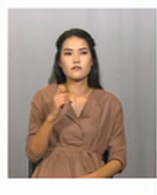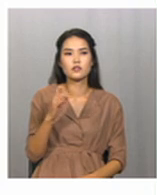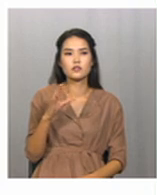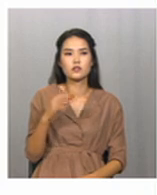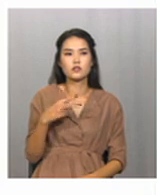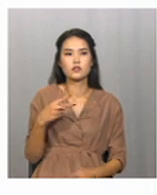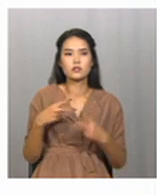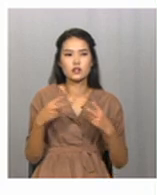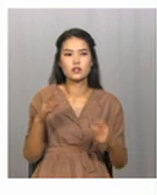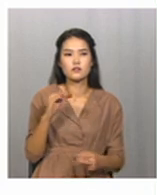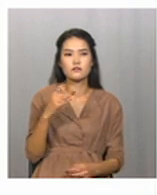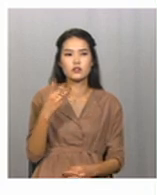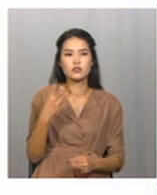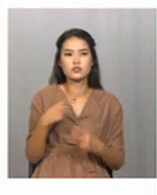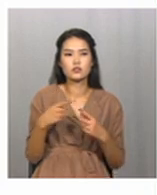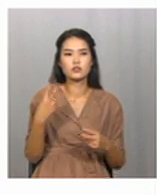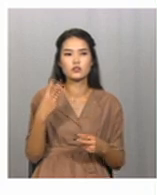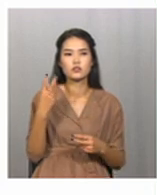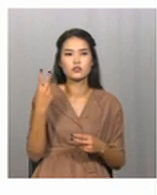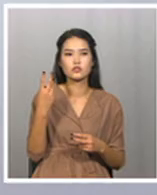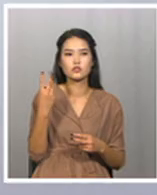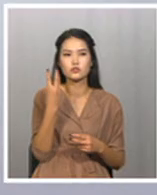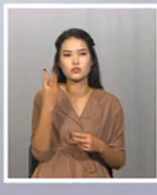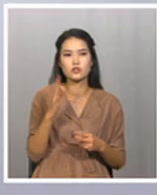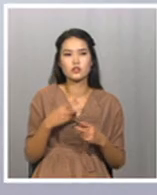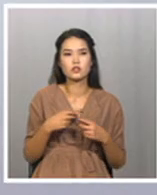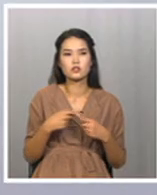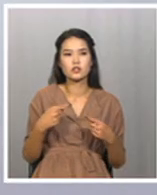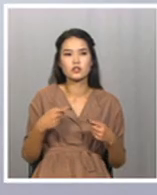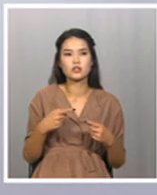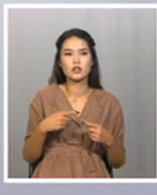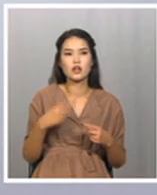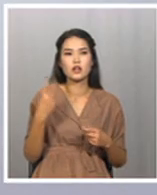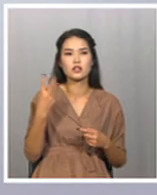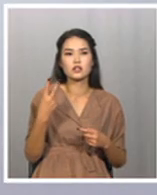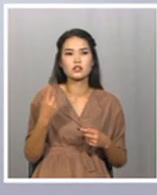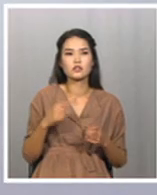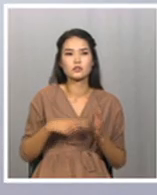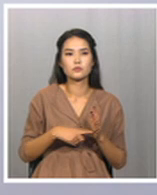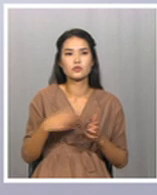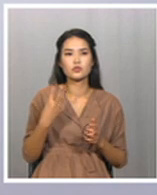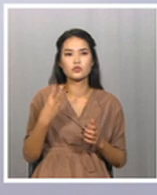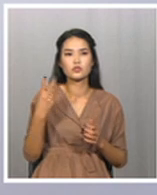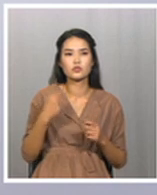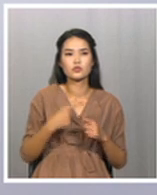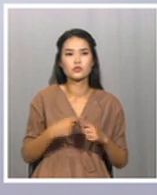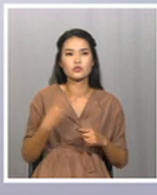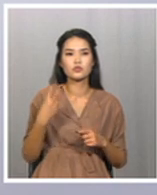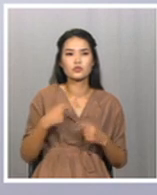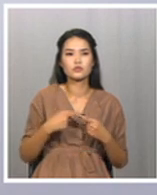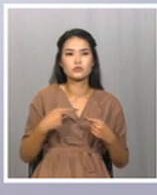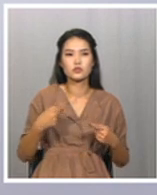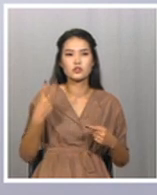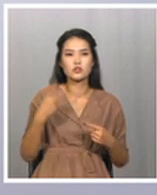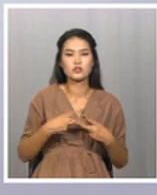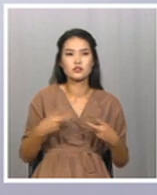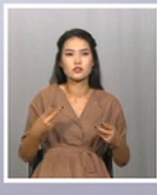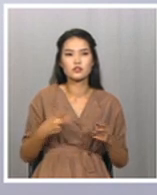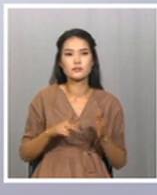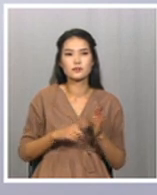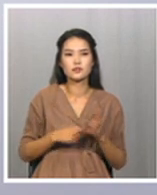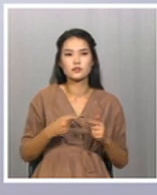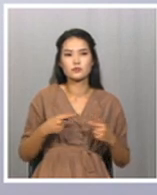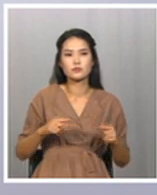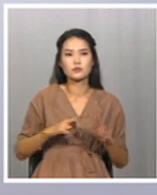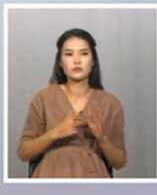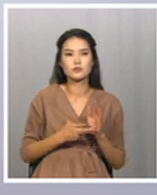3-ке тең болған кезде функциядағы x-тердің орнына 3-ті қойып шығамыз. Сонда 3 куб минус 2 көбейтілген 3 квадрат қосылған 3